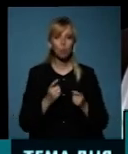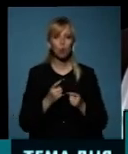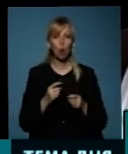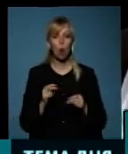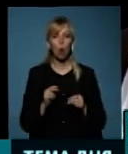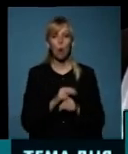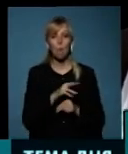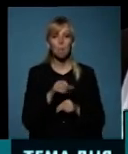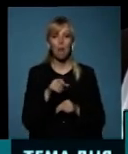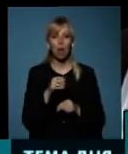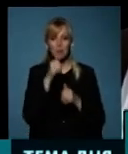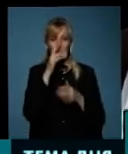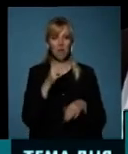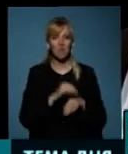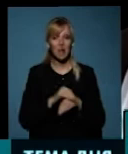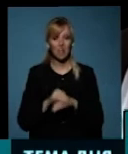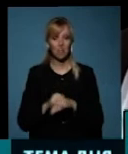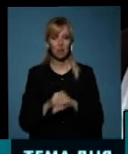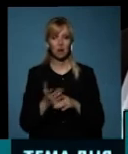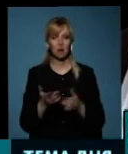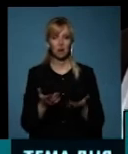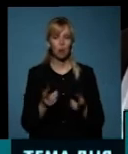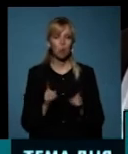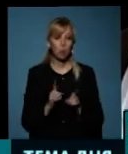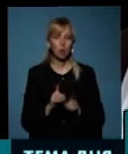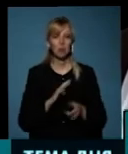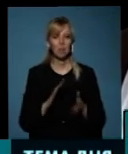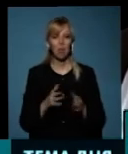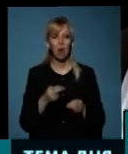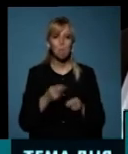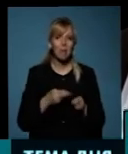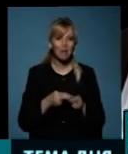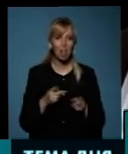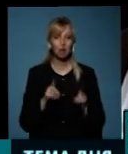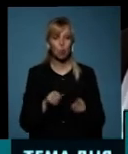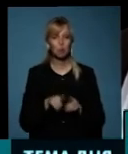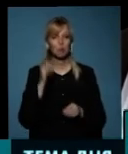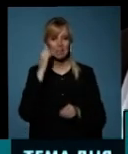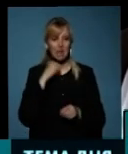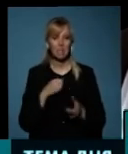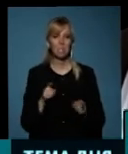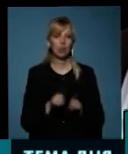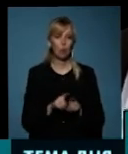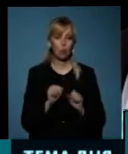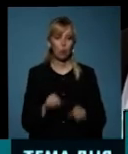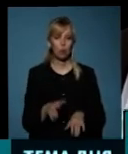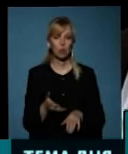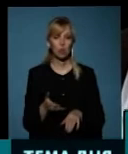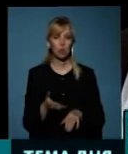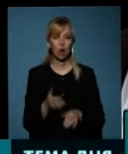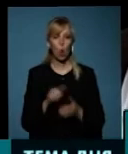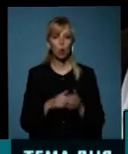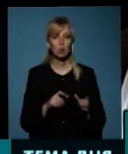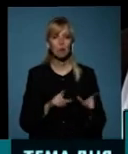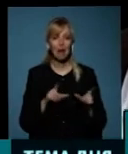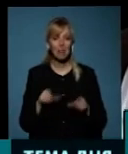механік не зміг би виявити, ну, фокс-мажори, тому що метал також старіє і може від наїзду